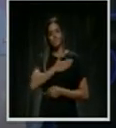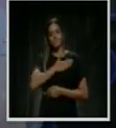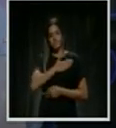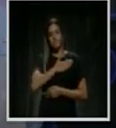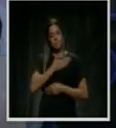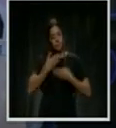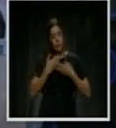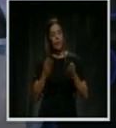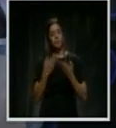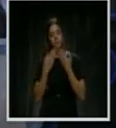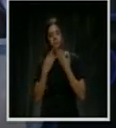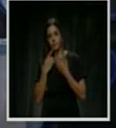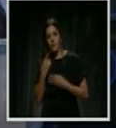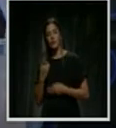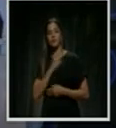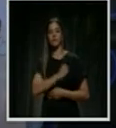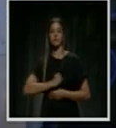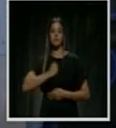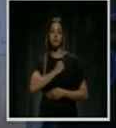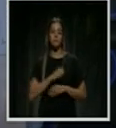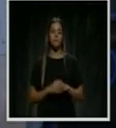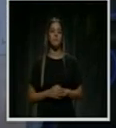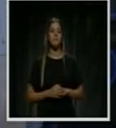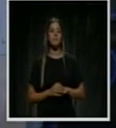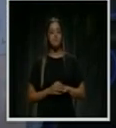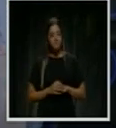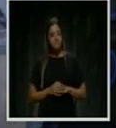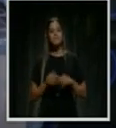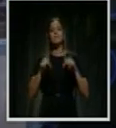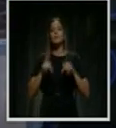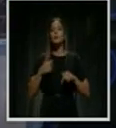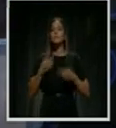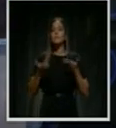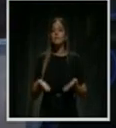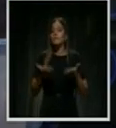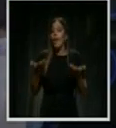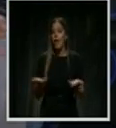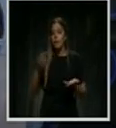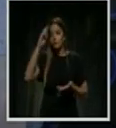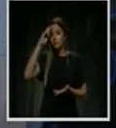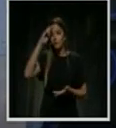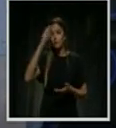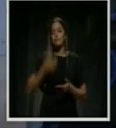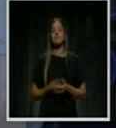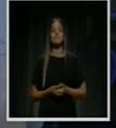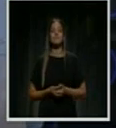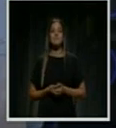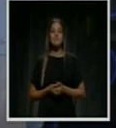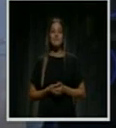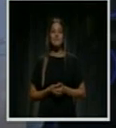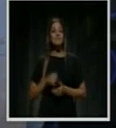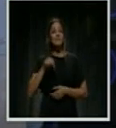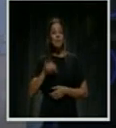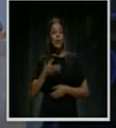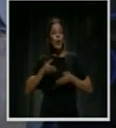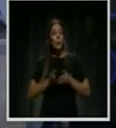b'mod pubbliku. Jiena llum jgħataw biex fl-opportunità li għandi